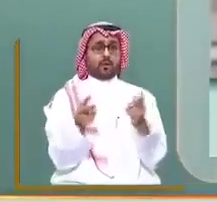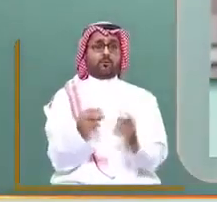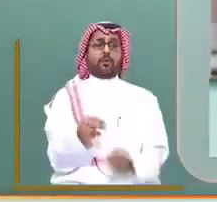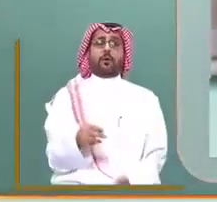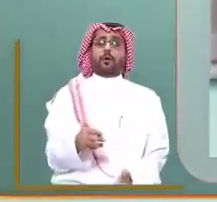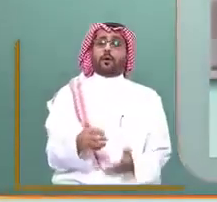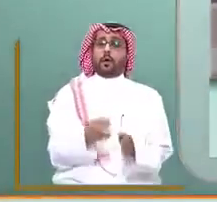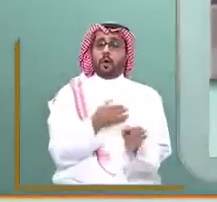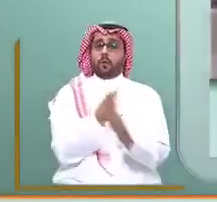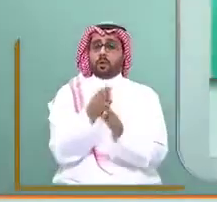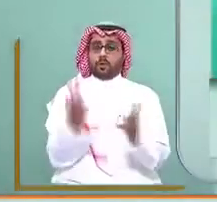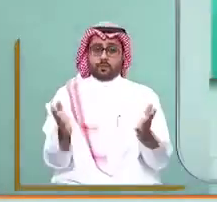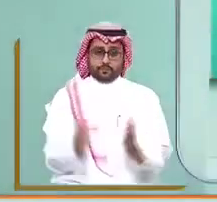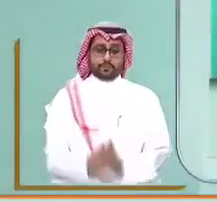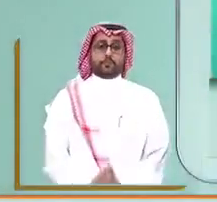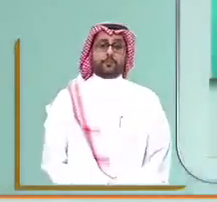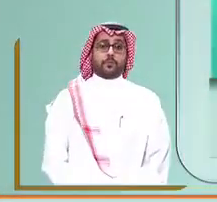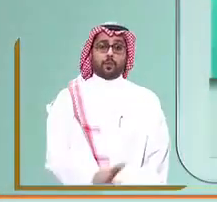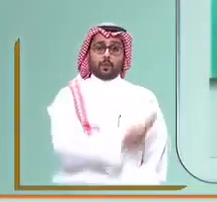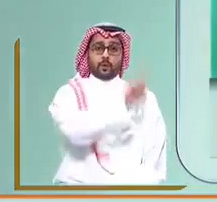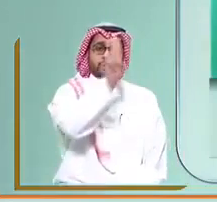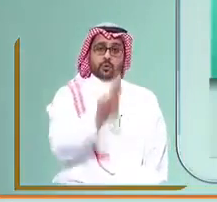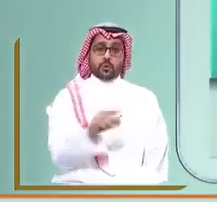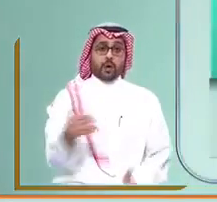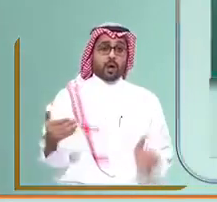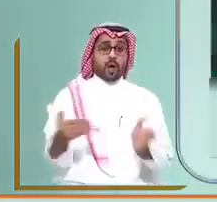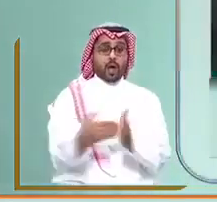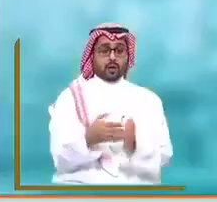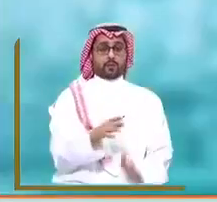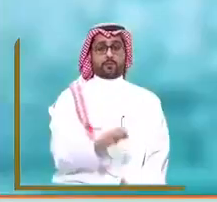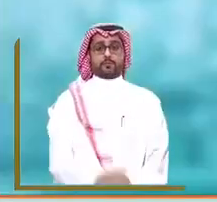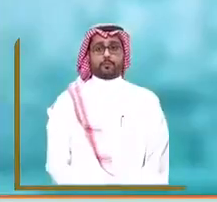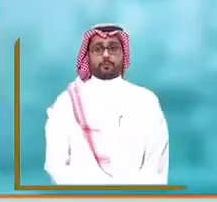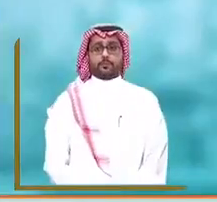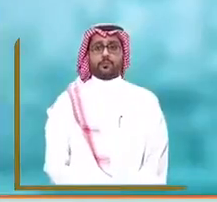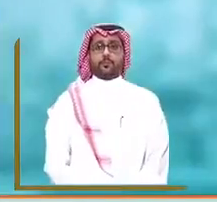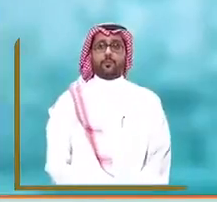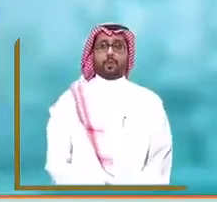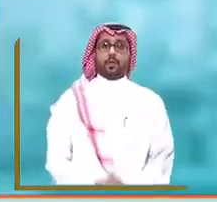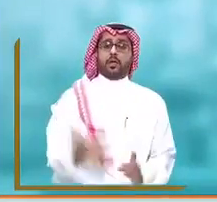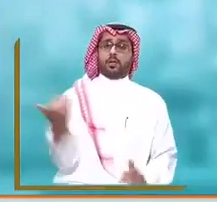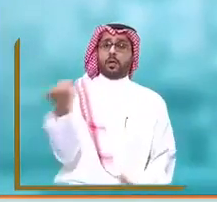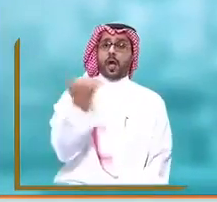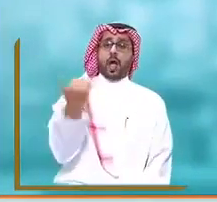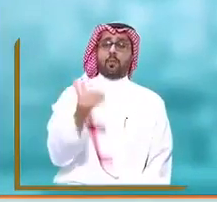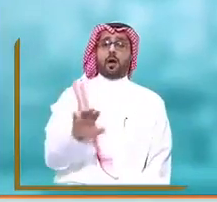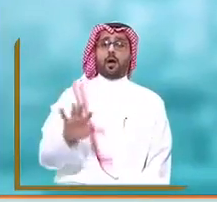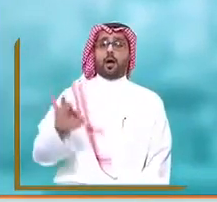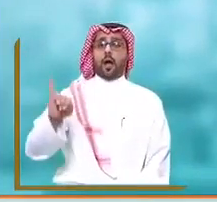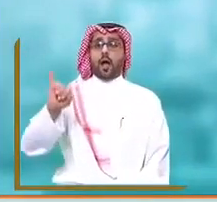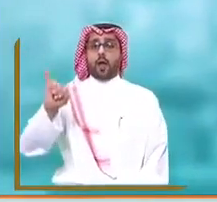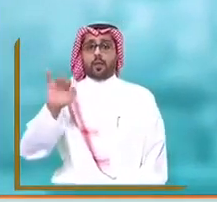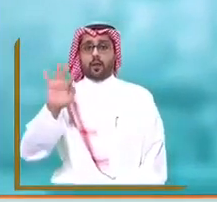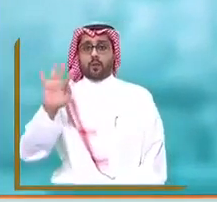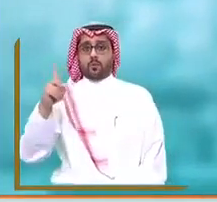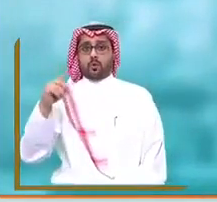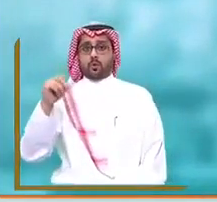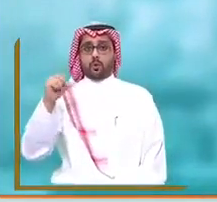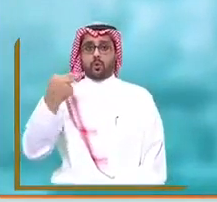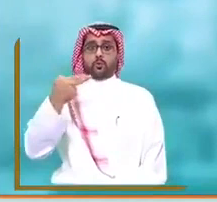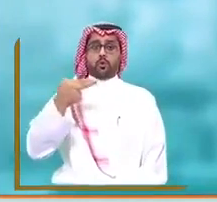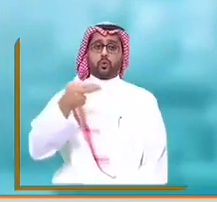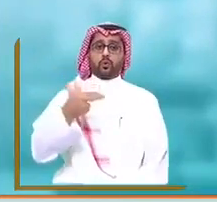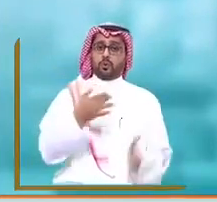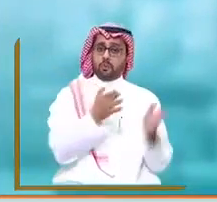الرابعة في قطاعات مختلفة. سؤال الأخير، أبرز وبشكل سريع دكتور، أبرز المشاريع المستقبلية والأفكار القريبة